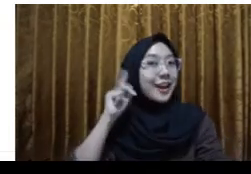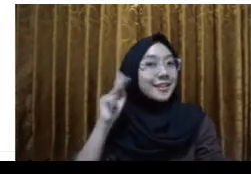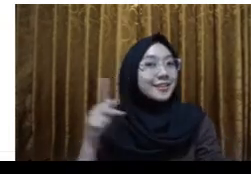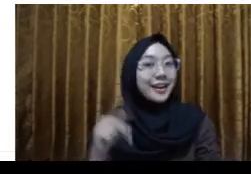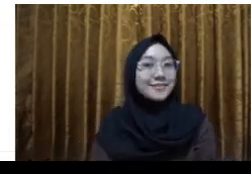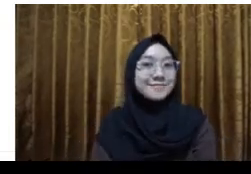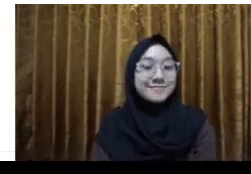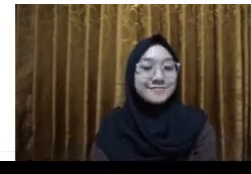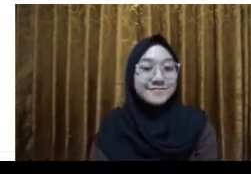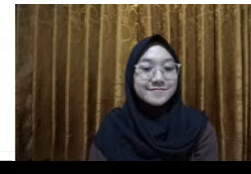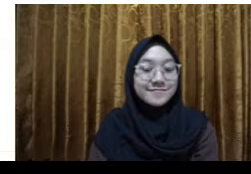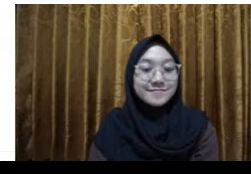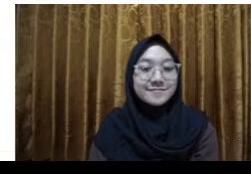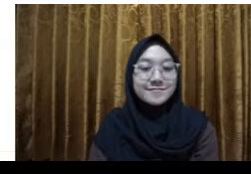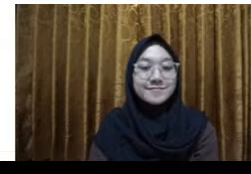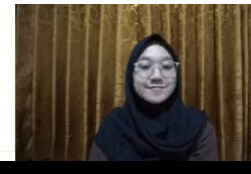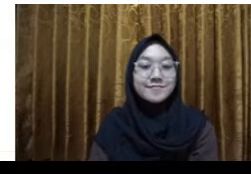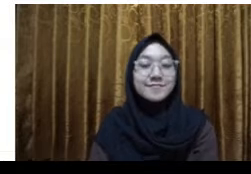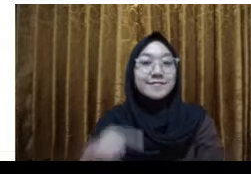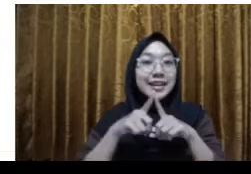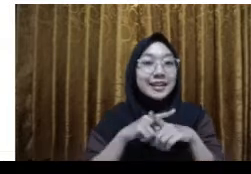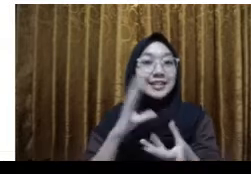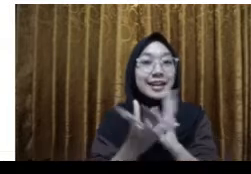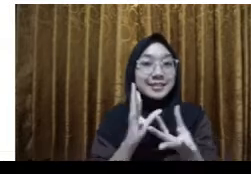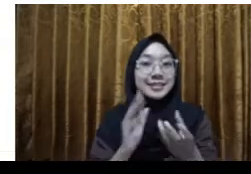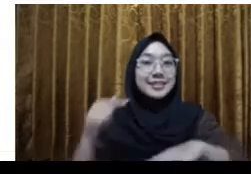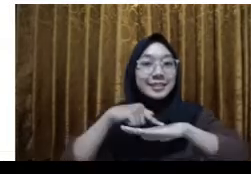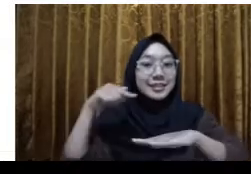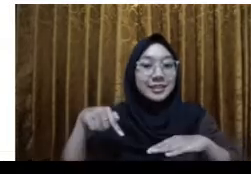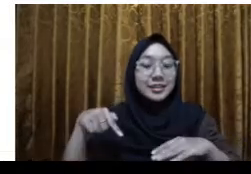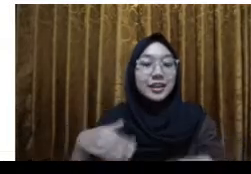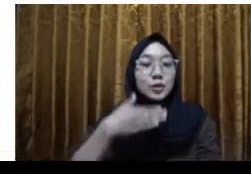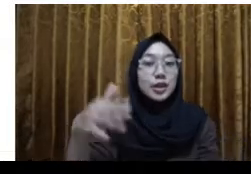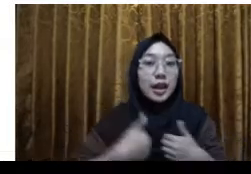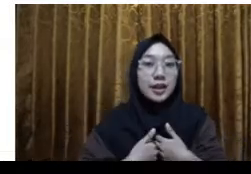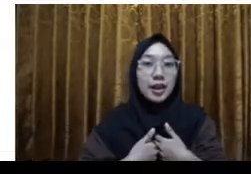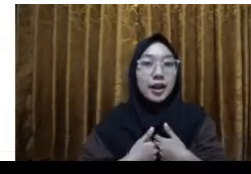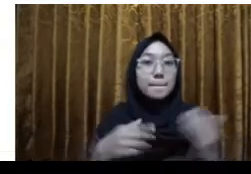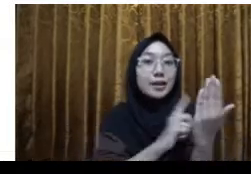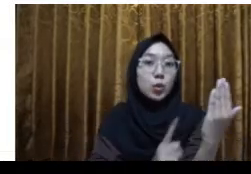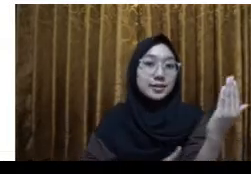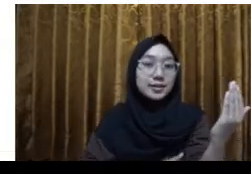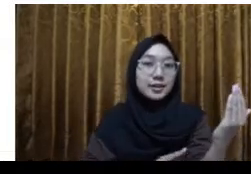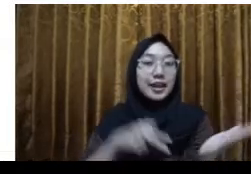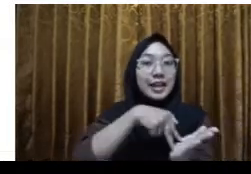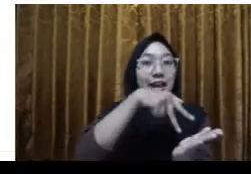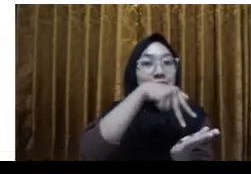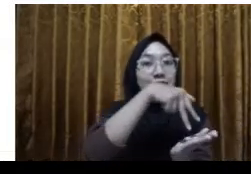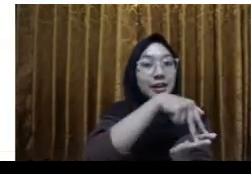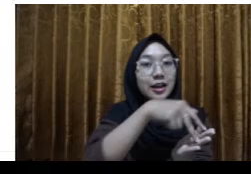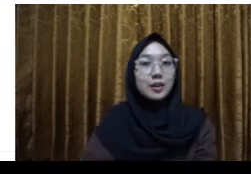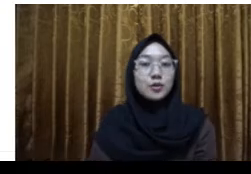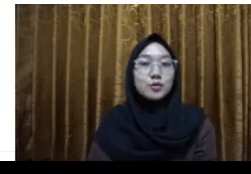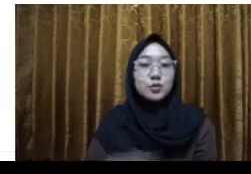ini jadi di sini sudah ada langsung panduannya, langkah-langkah untuk memasang cracknya ya. Jadi teman-teman bisa